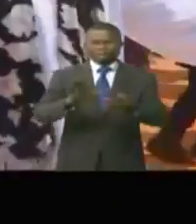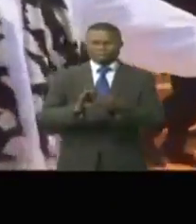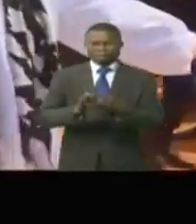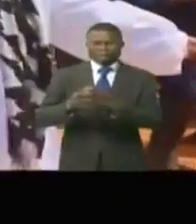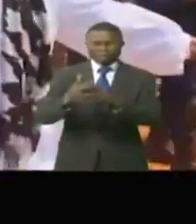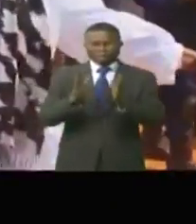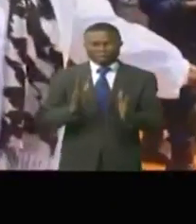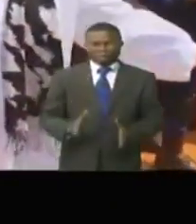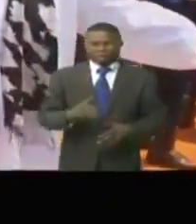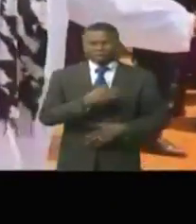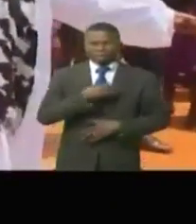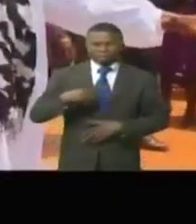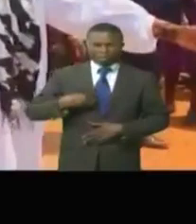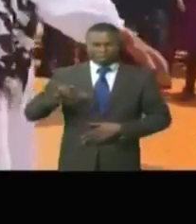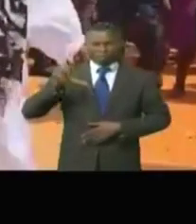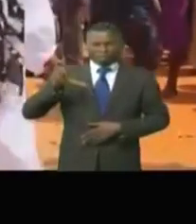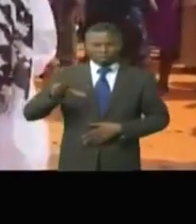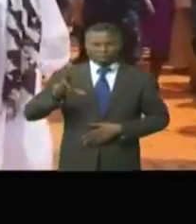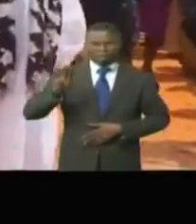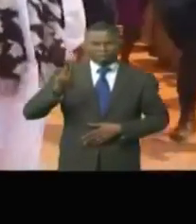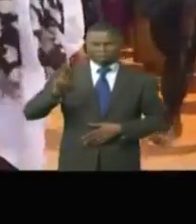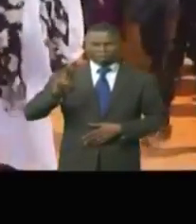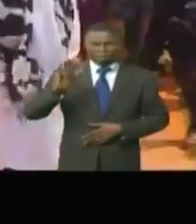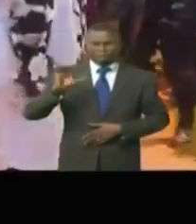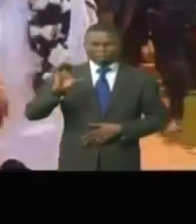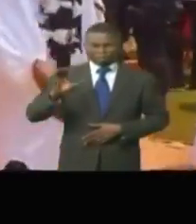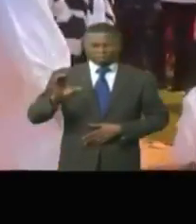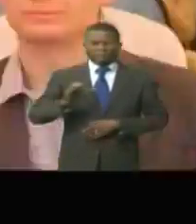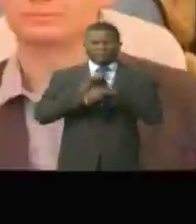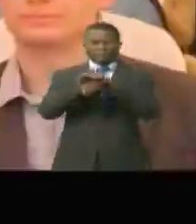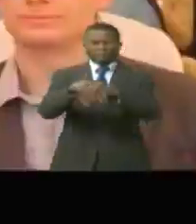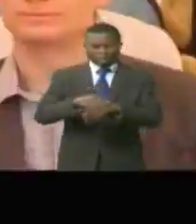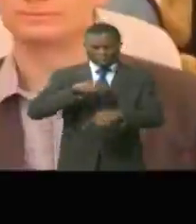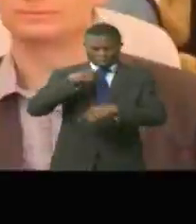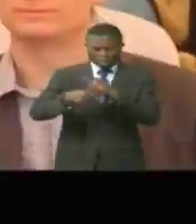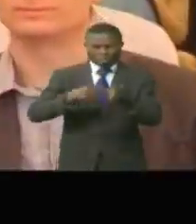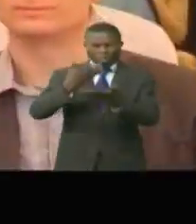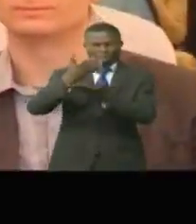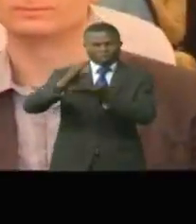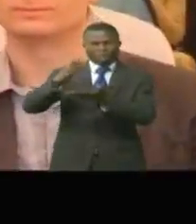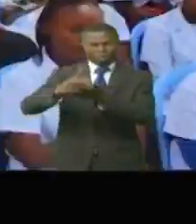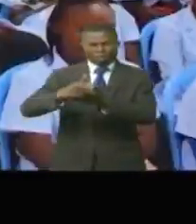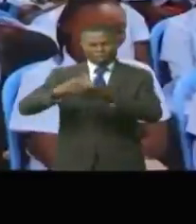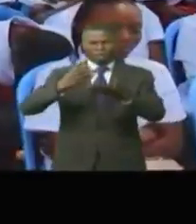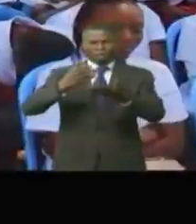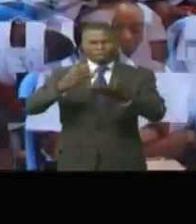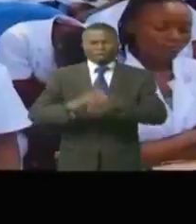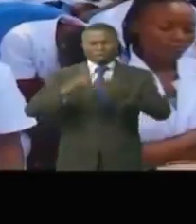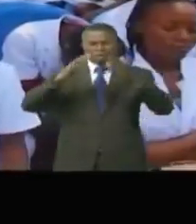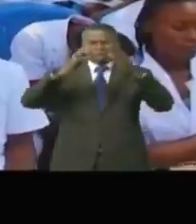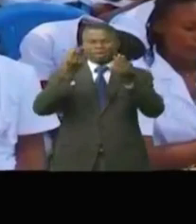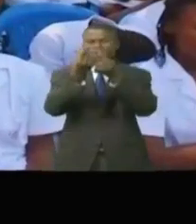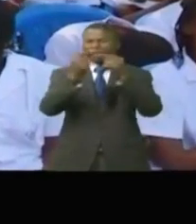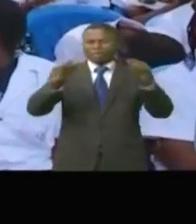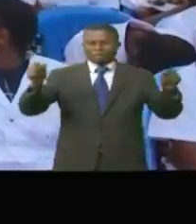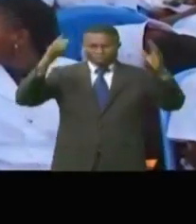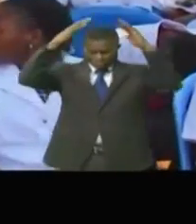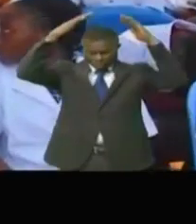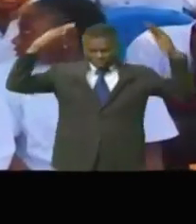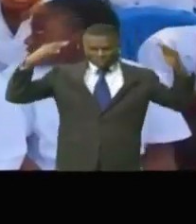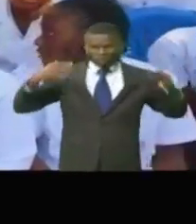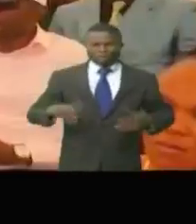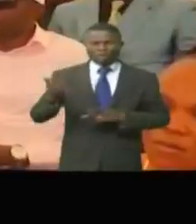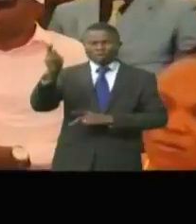d'Amérique, Lucy Tamlin, est venue participer activement au lancement de la campagne de distribution gratuite des moustiquaires à